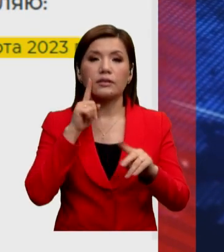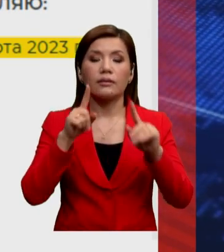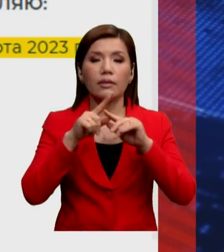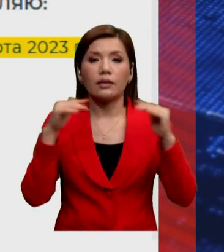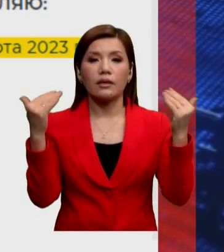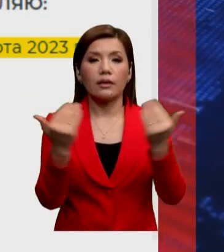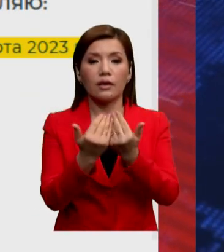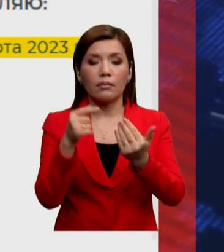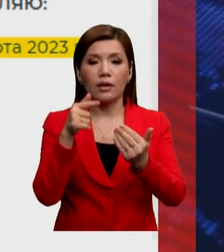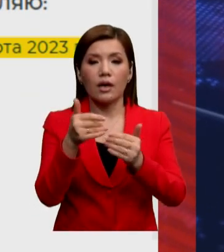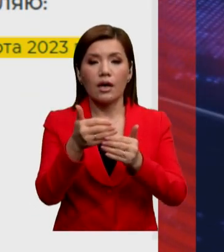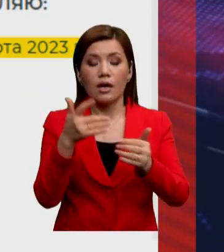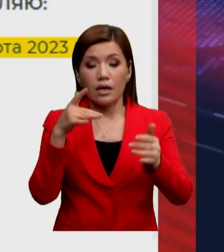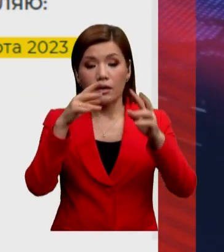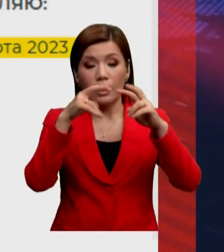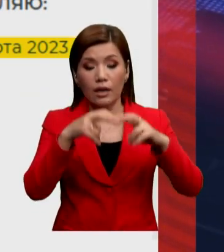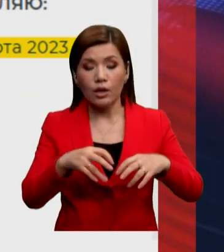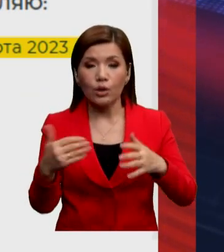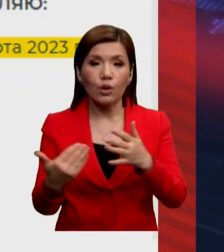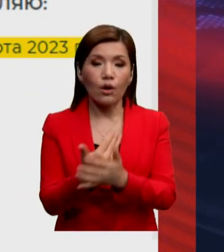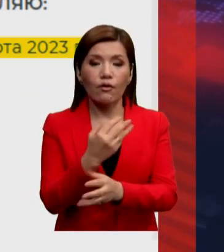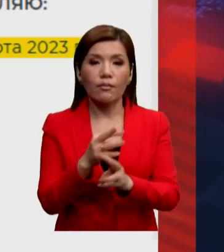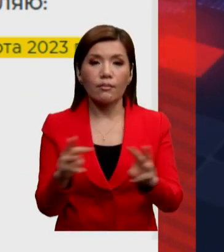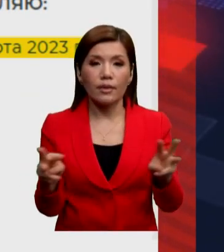депутаты рассмотрят кандидатуру нового премьер-министра